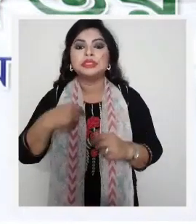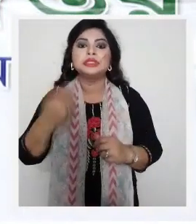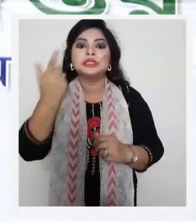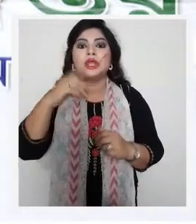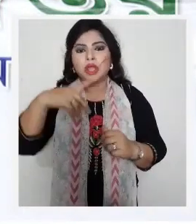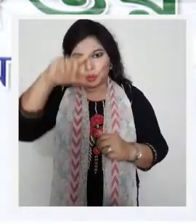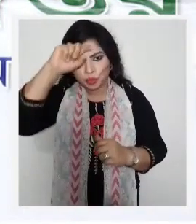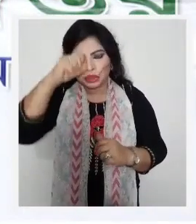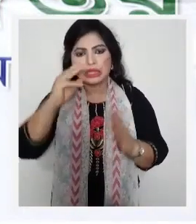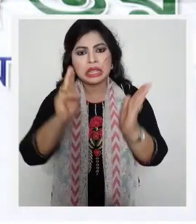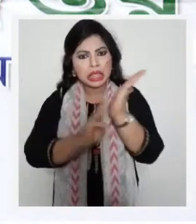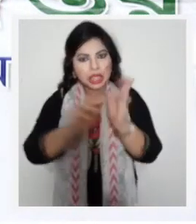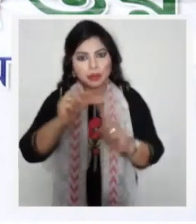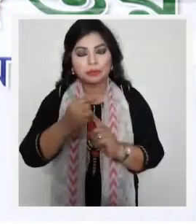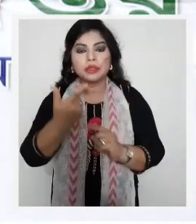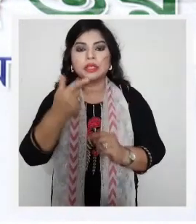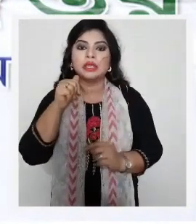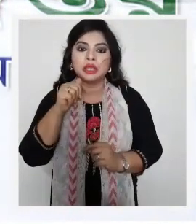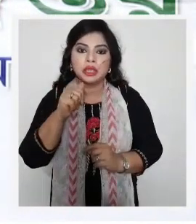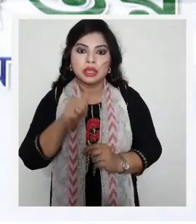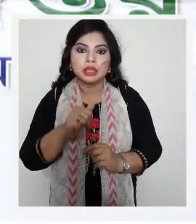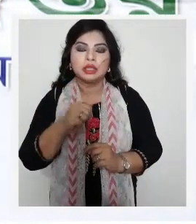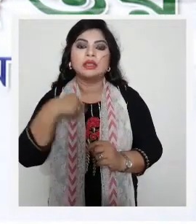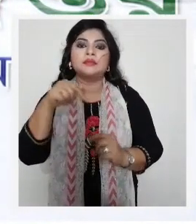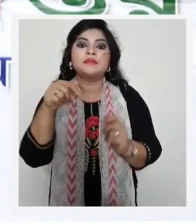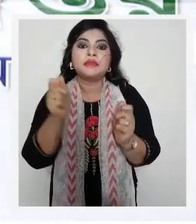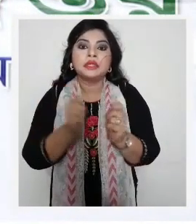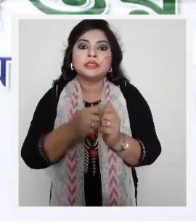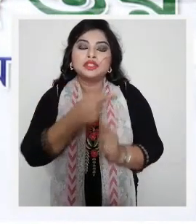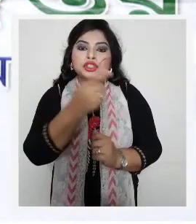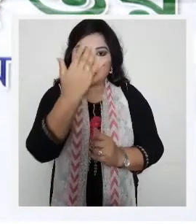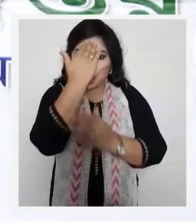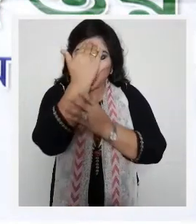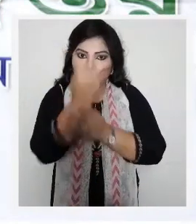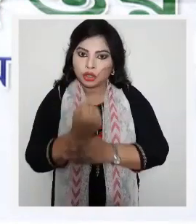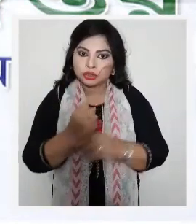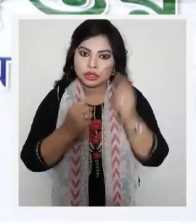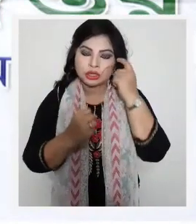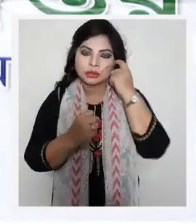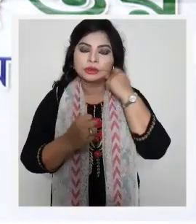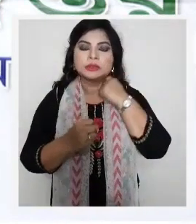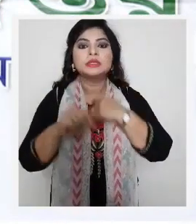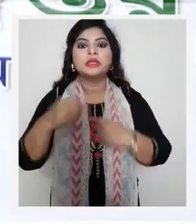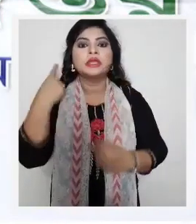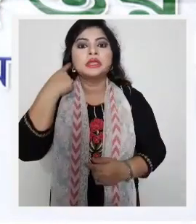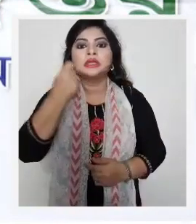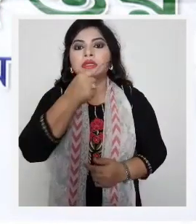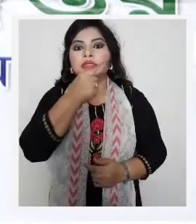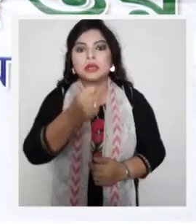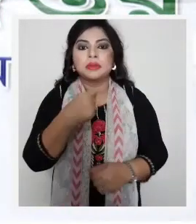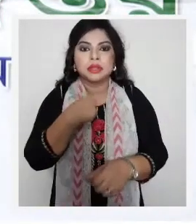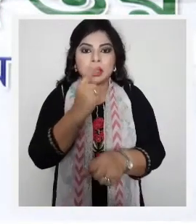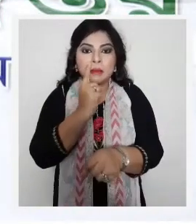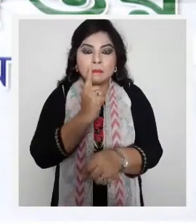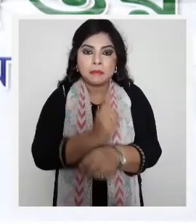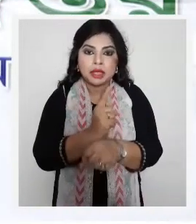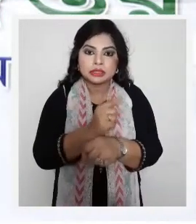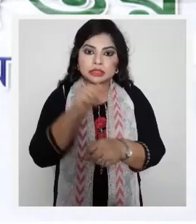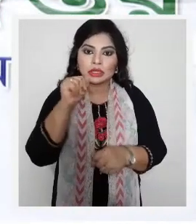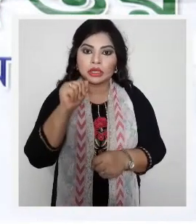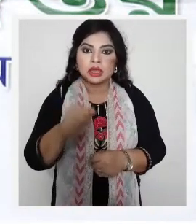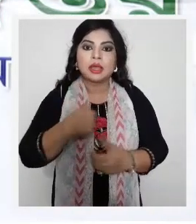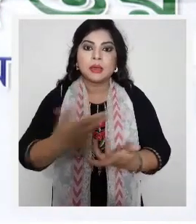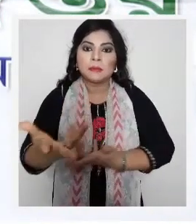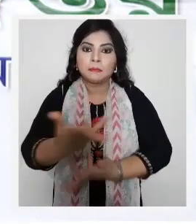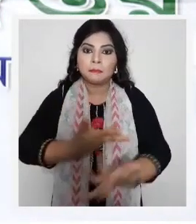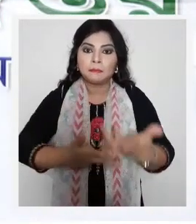জন্য অপূরণীয় ক্ষতি। দেশে অনেক বিশিষ্ট ব্যক্তিবর্গ আক্রান্ত হচ্ছেন এবং অনেকেই মৃত্যুবরণ করেছেন। আইনশৃঙ্খলা